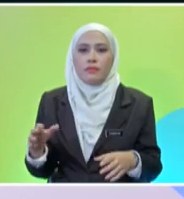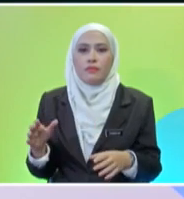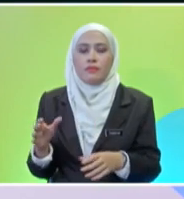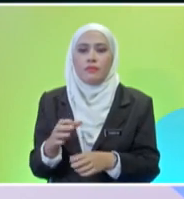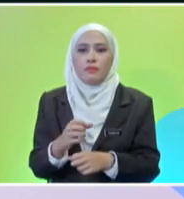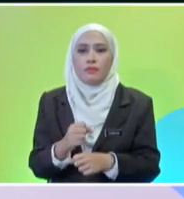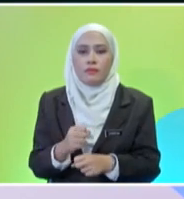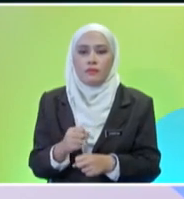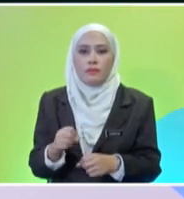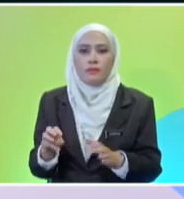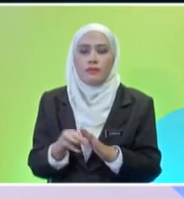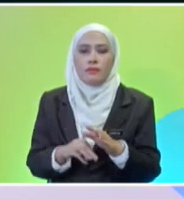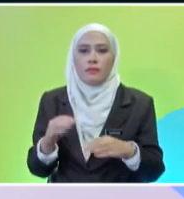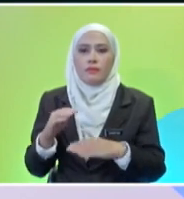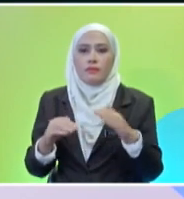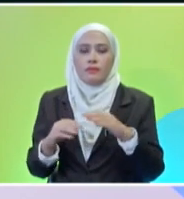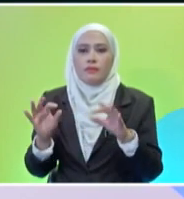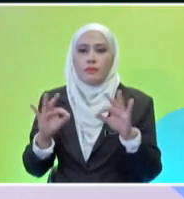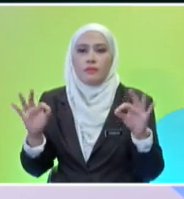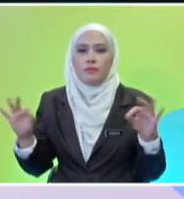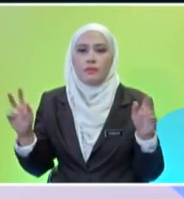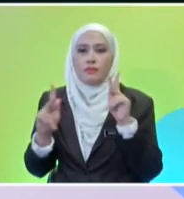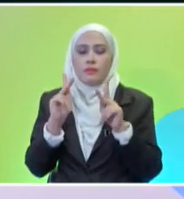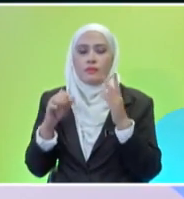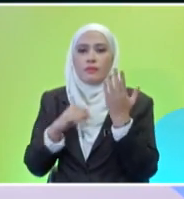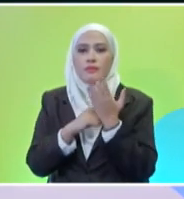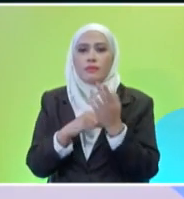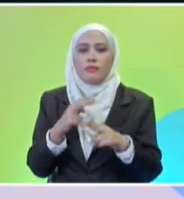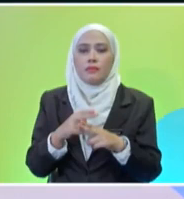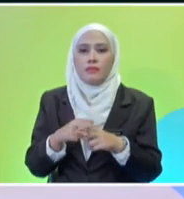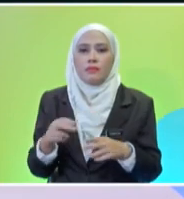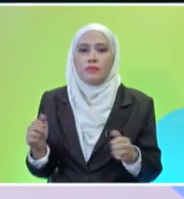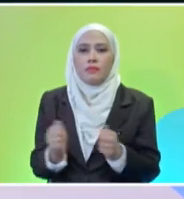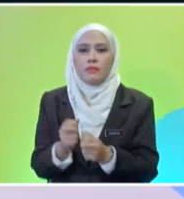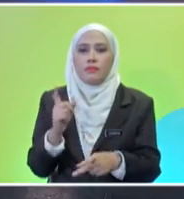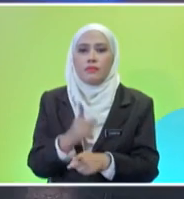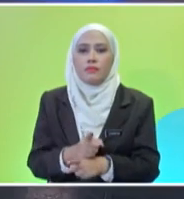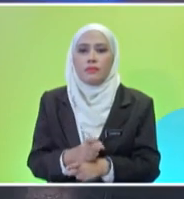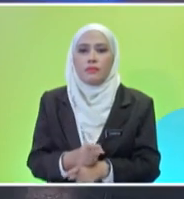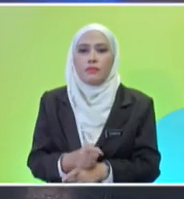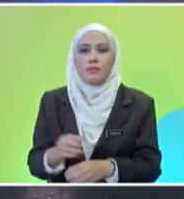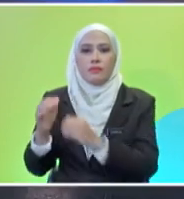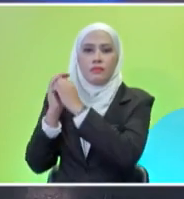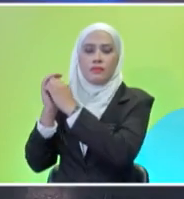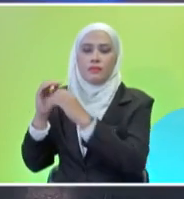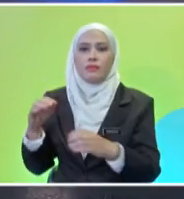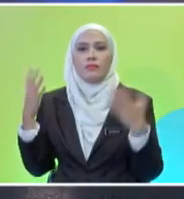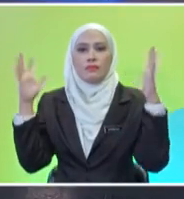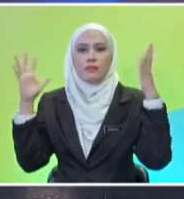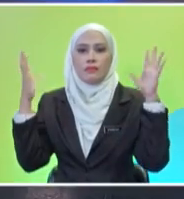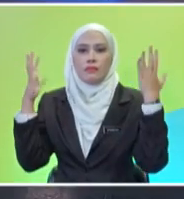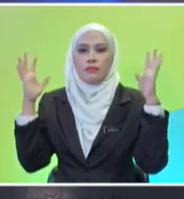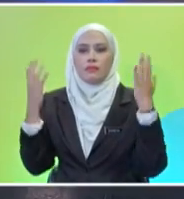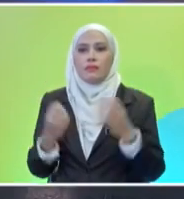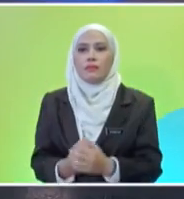membina ayat menggunakan kata seni nama dengan Betulnya tanya kepada petani